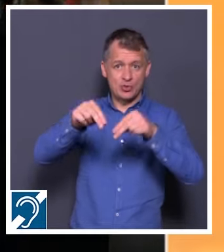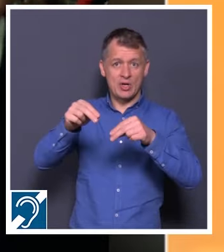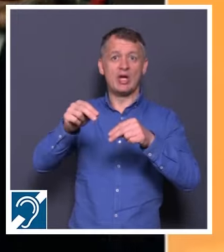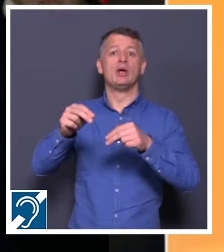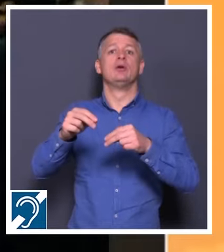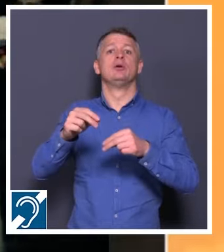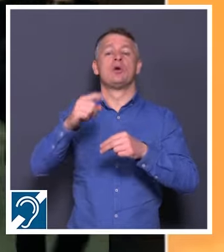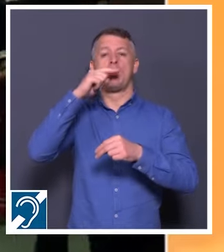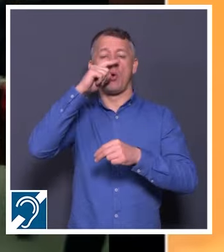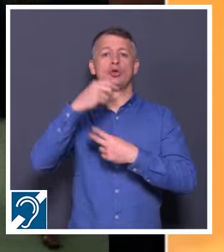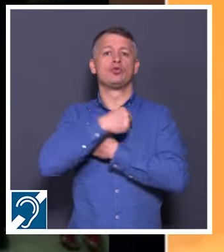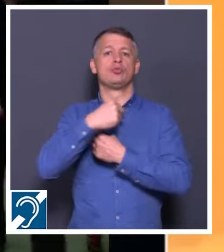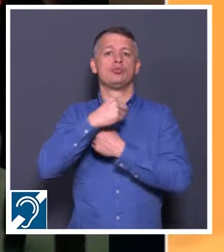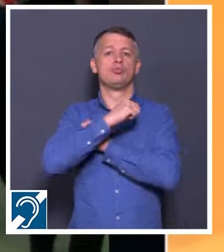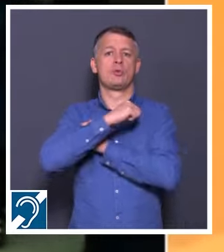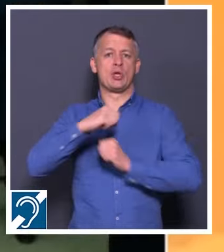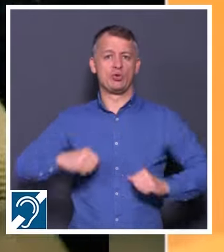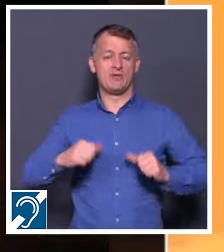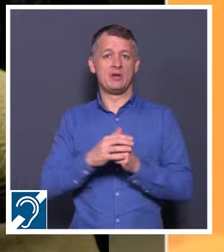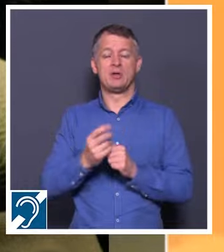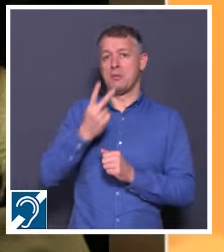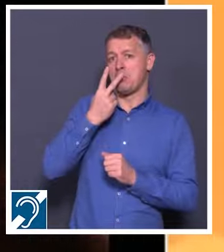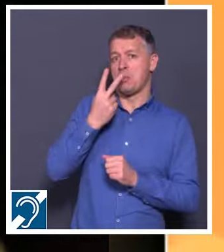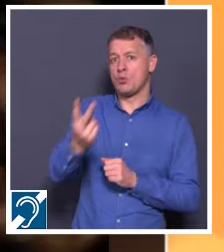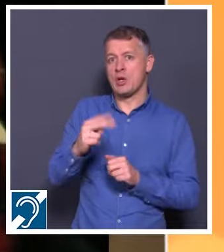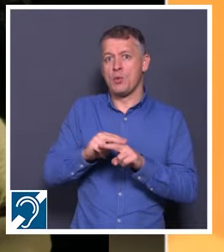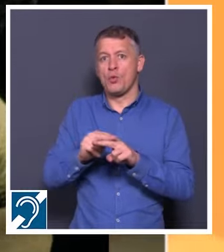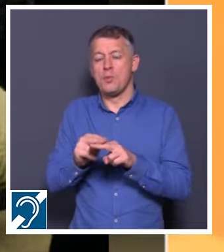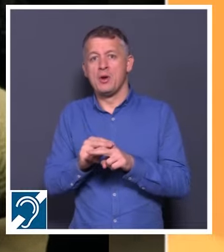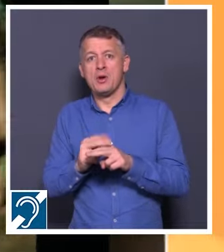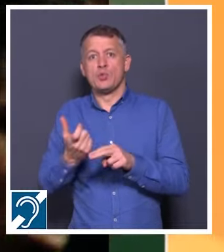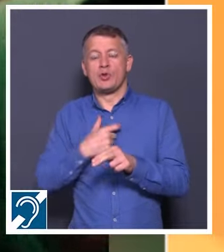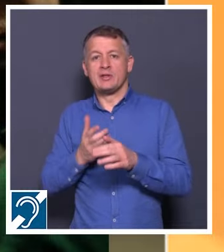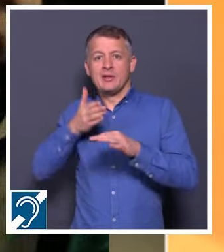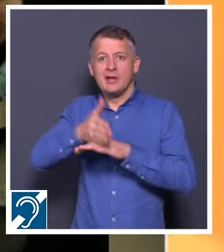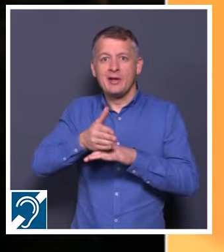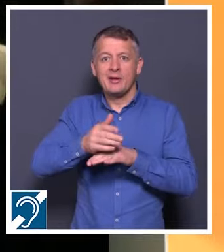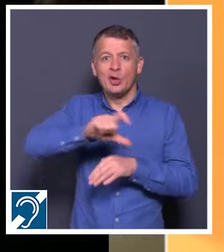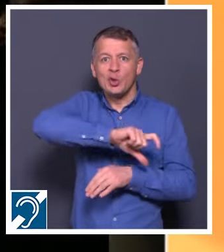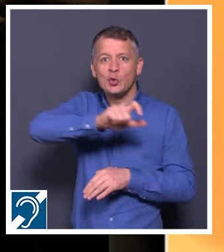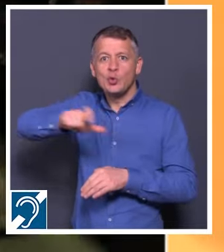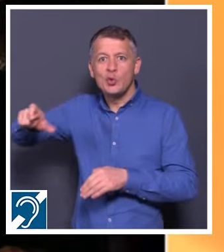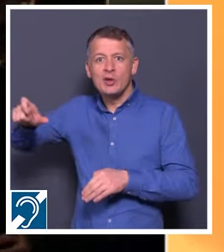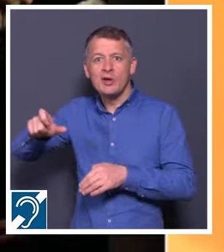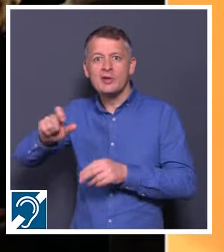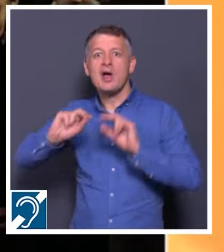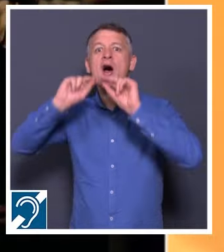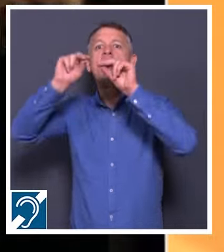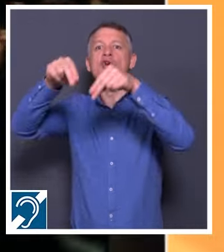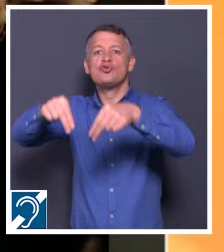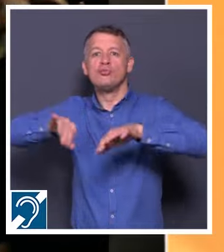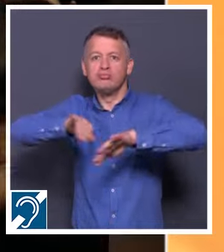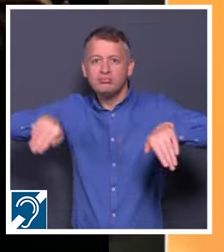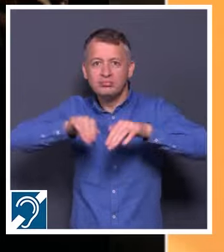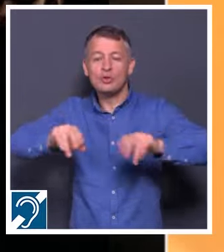Turnul Severin, mă uitam spre Dunăre și îmi imaginam cum aș putea trece Dunărea în Iugoslavia. Asta era, nu mai spun că acasă